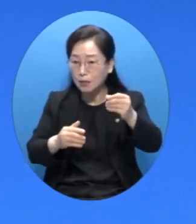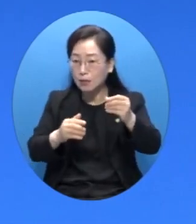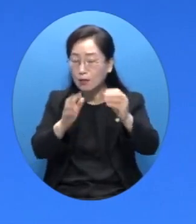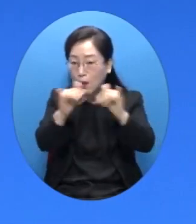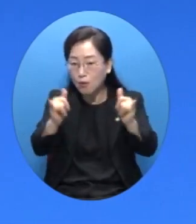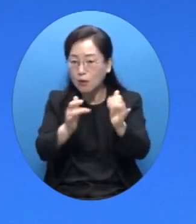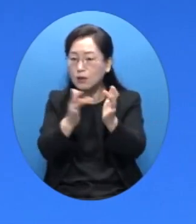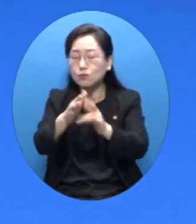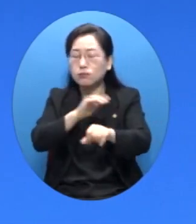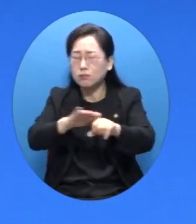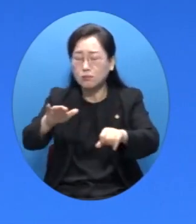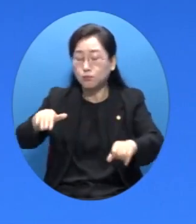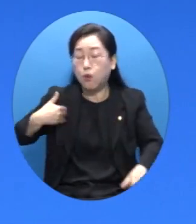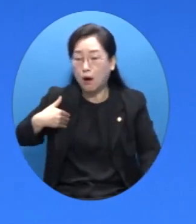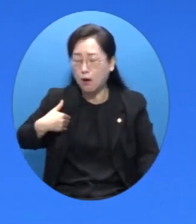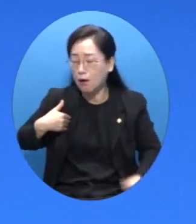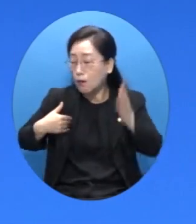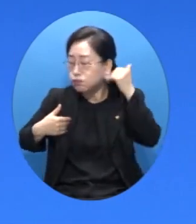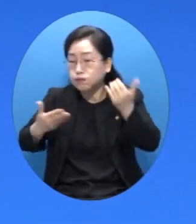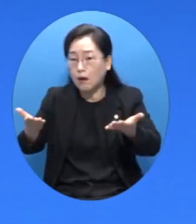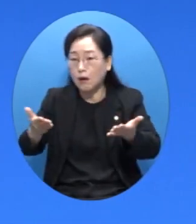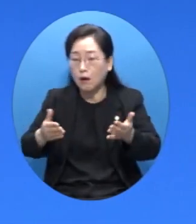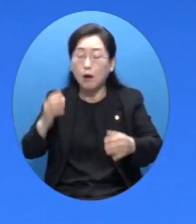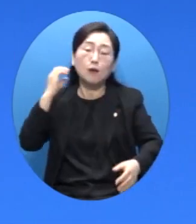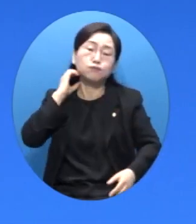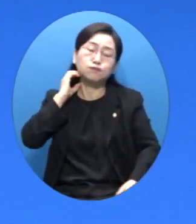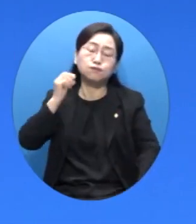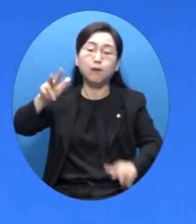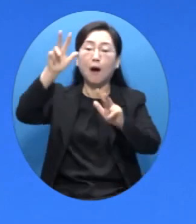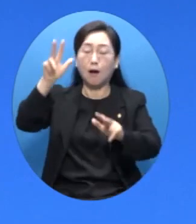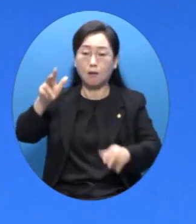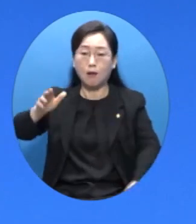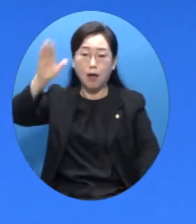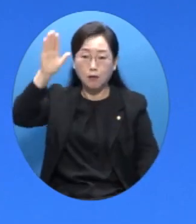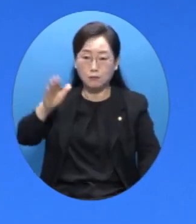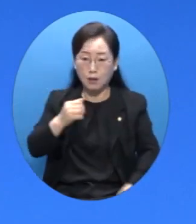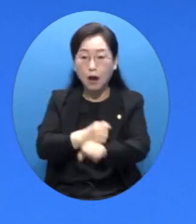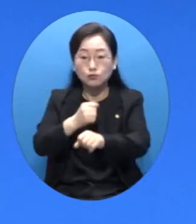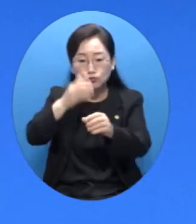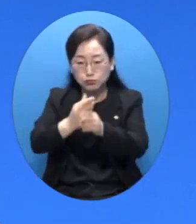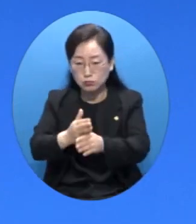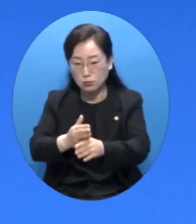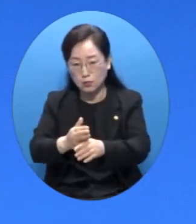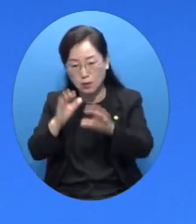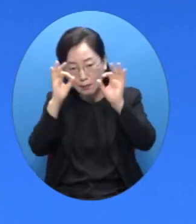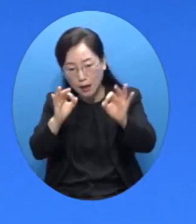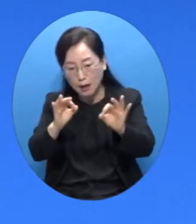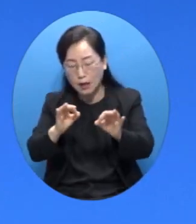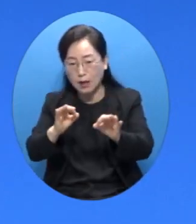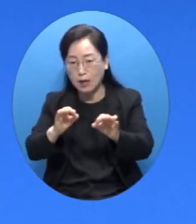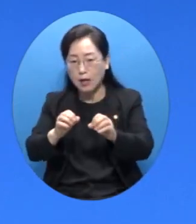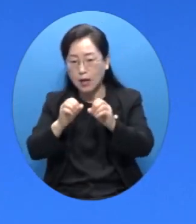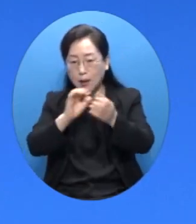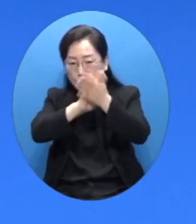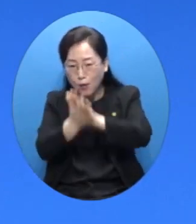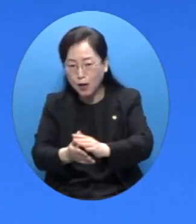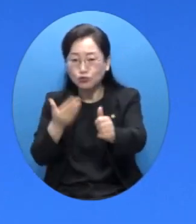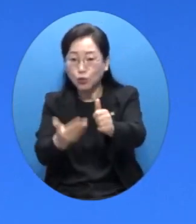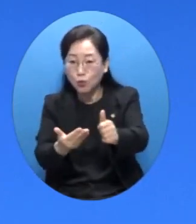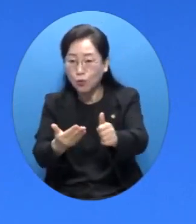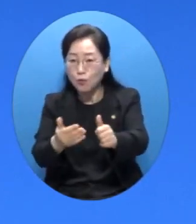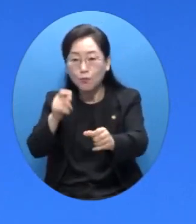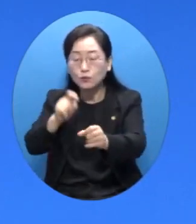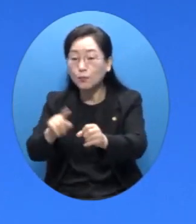그들은 김일성이라고 하는 신을 섬기고 있는데 주제사상에 빠져 있는데 우리가 그들을 전하려면 변화시키려면 예수의 복음밖에 없는